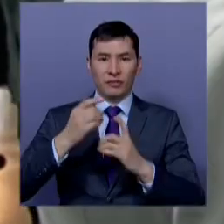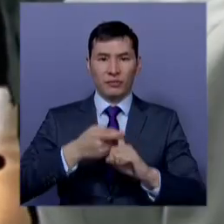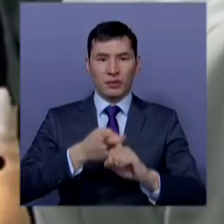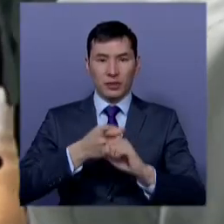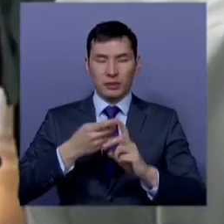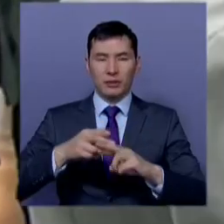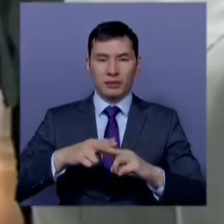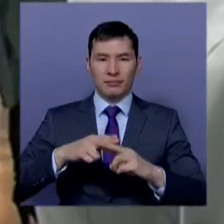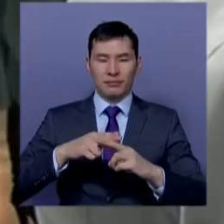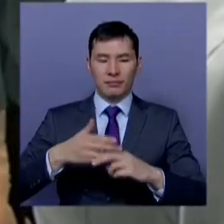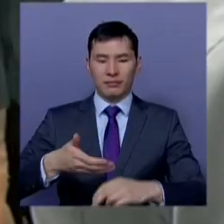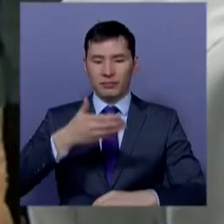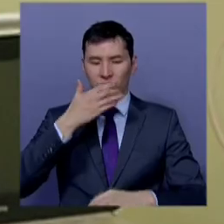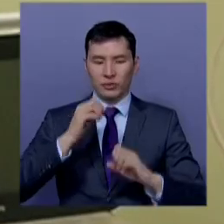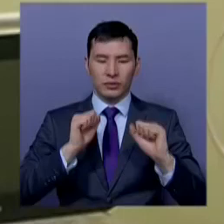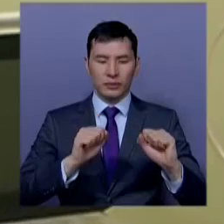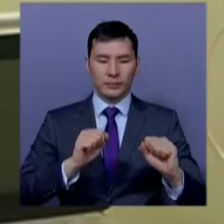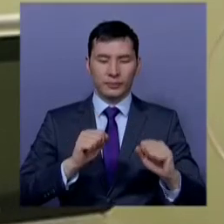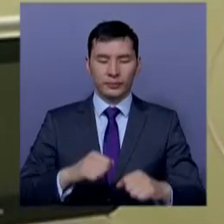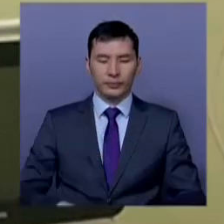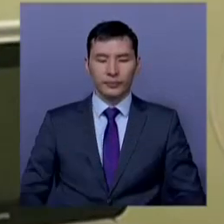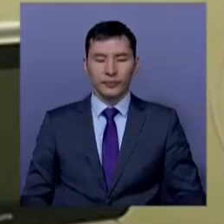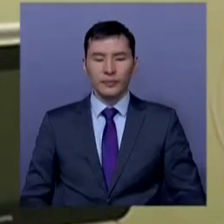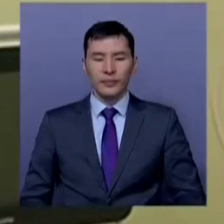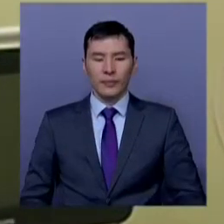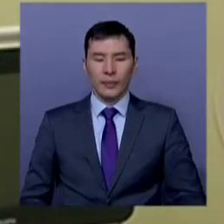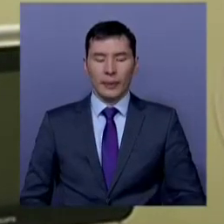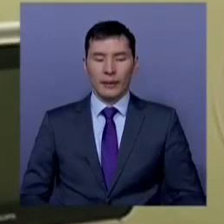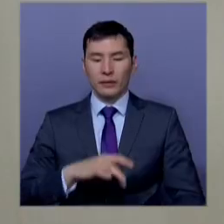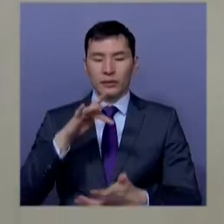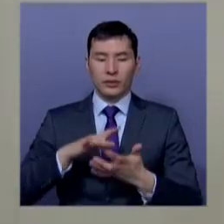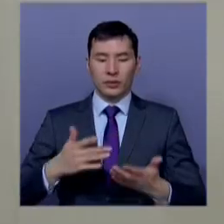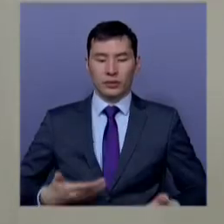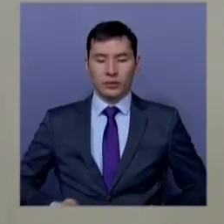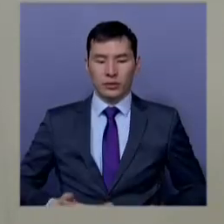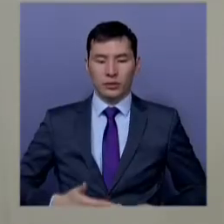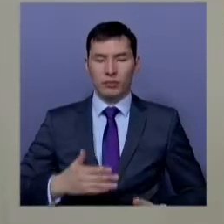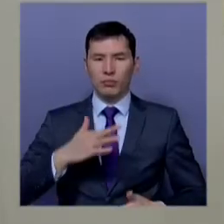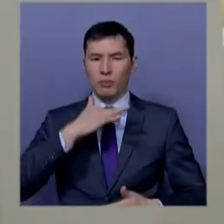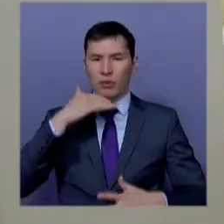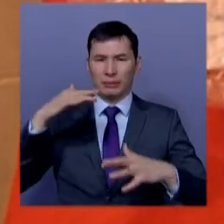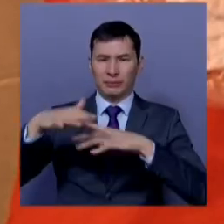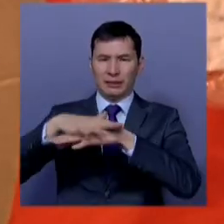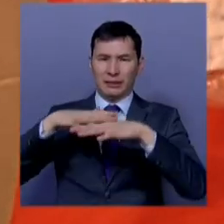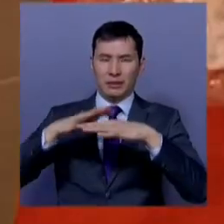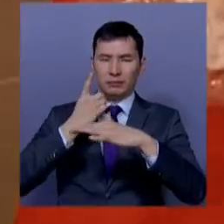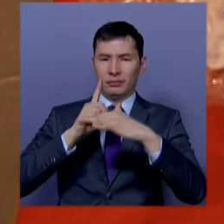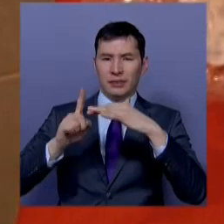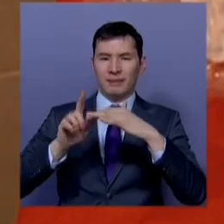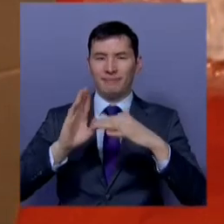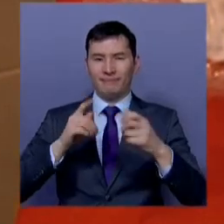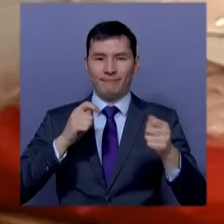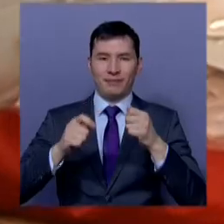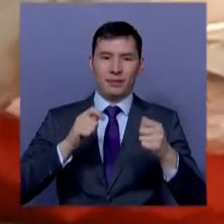елдерде вирустық инфекциялардың таралуы бойынша жағдайды ескере отырып қала тұрғындарына адам көп жиналатын жерден аулақ болу және